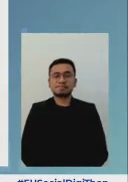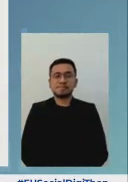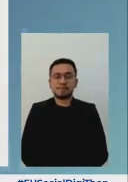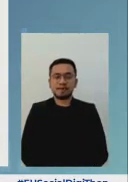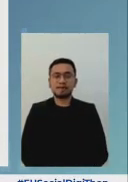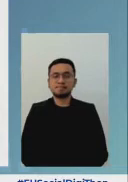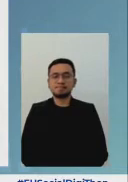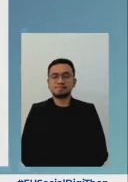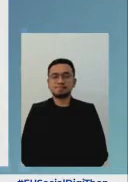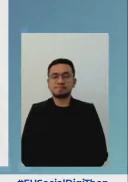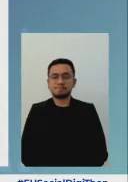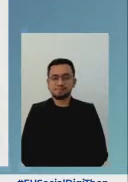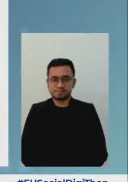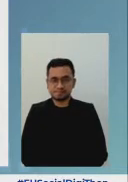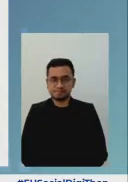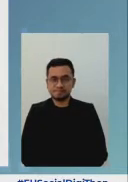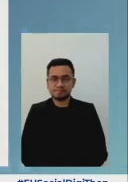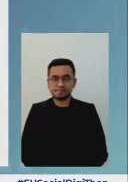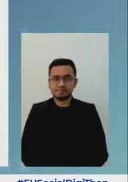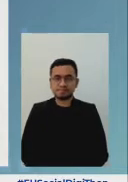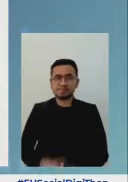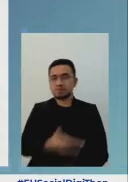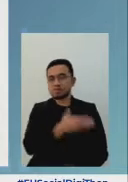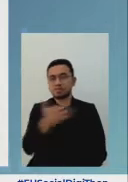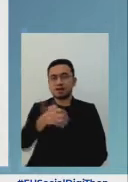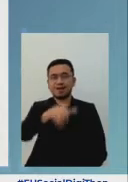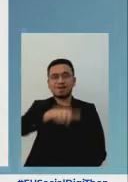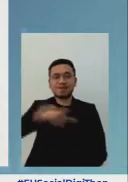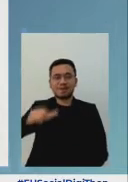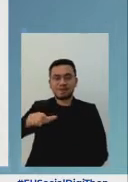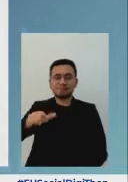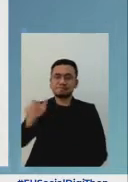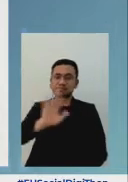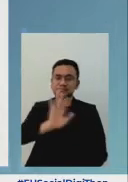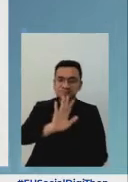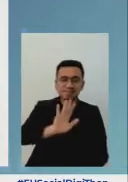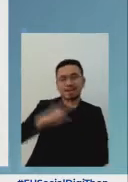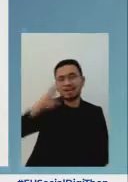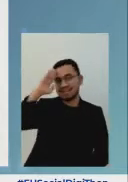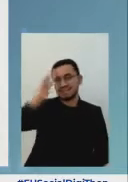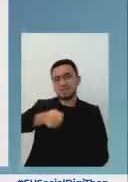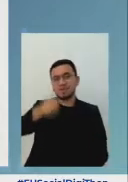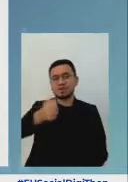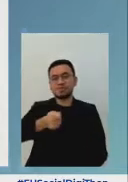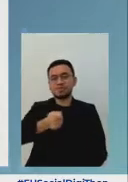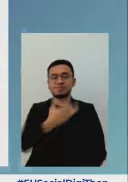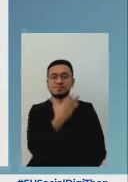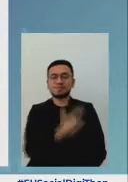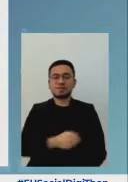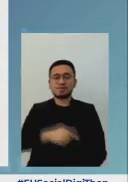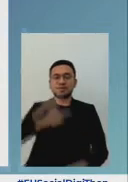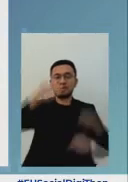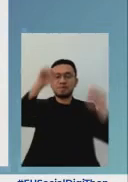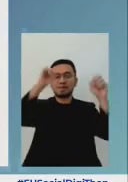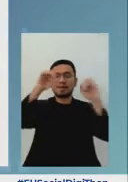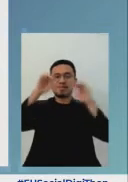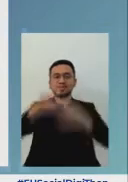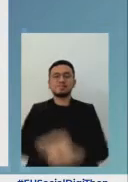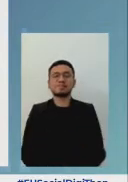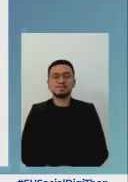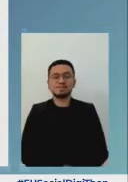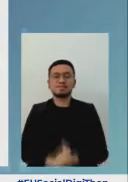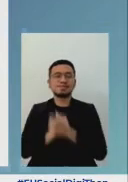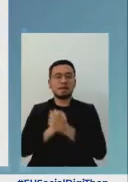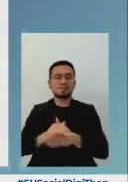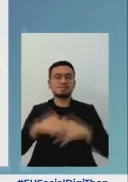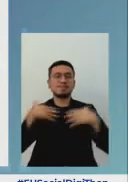nih untuk semuanya dulu ya kayaknya ya. Assalamualaikum warahmatullahi wabarakatuh. Salam sejahtera buat semuanya. Om